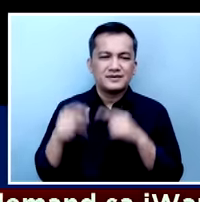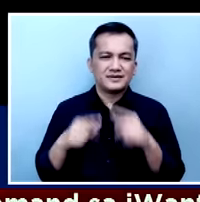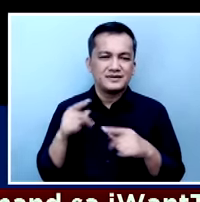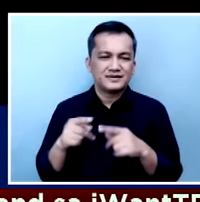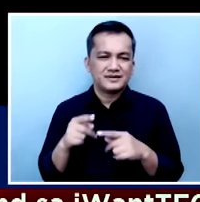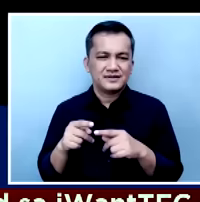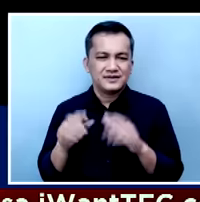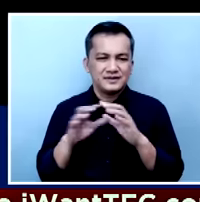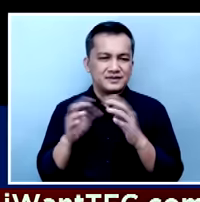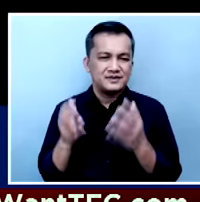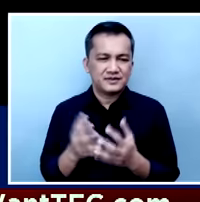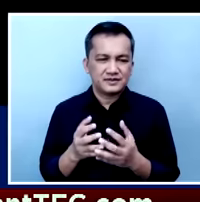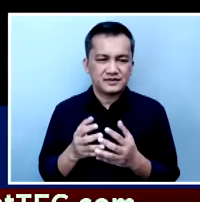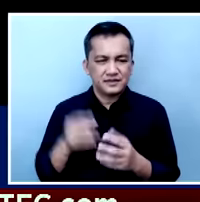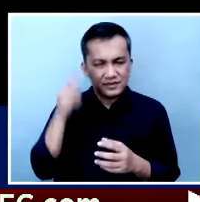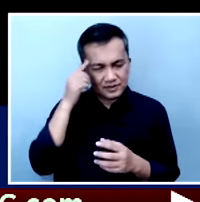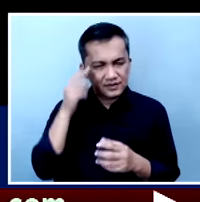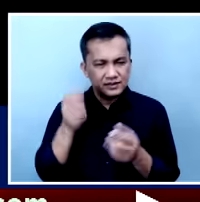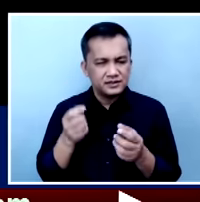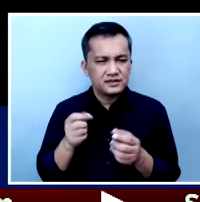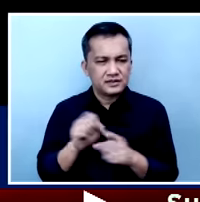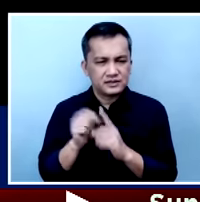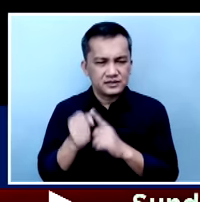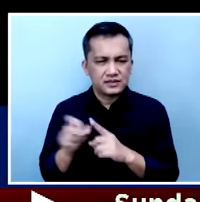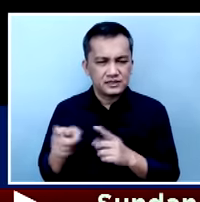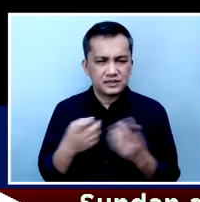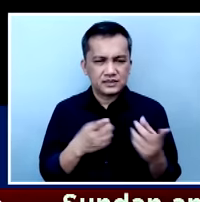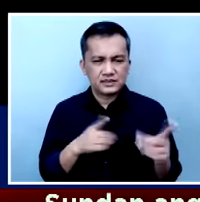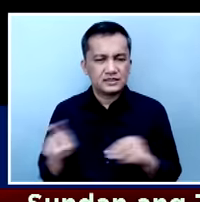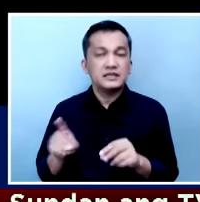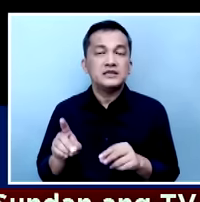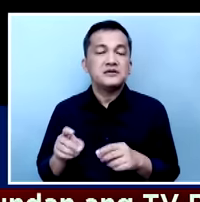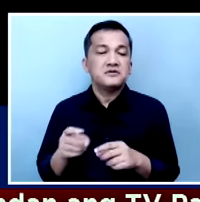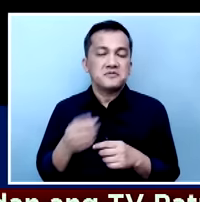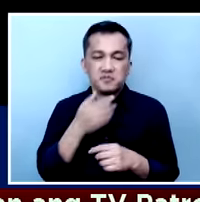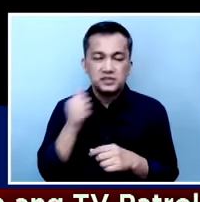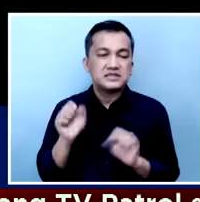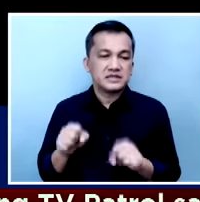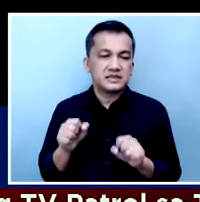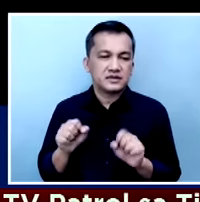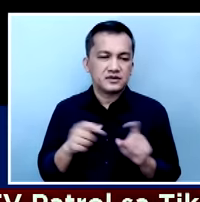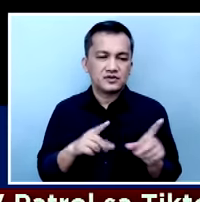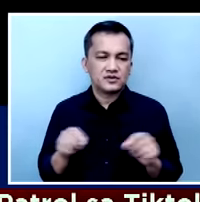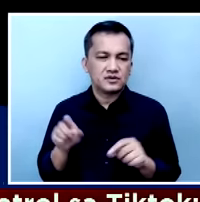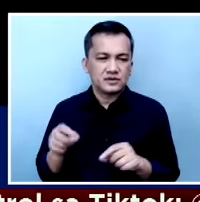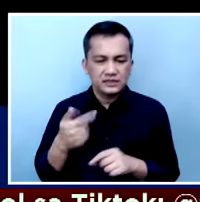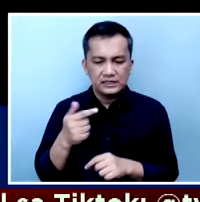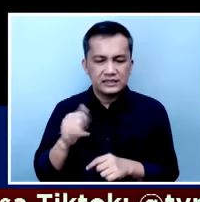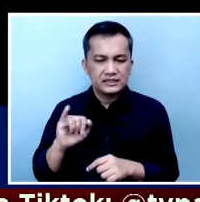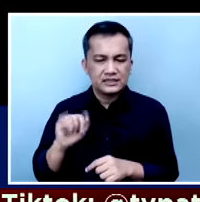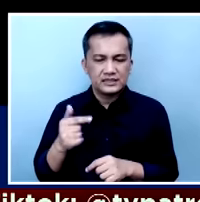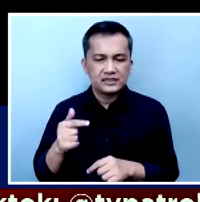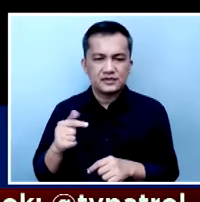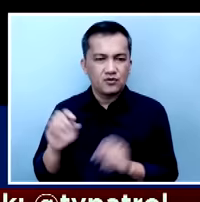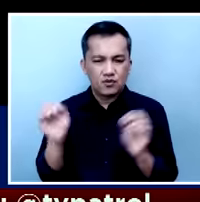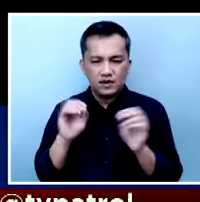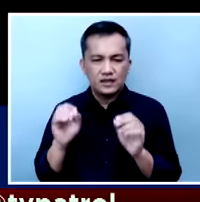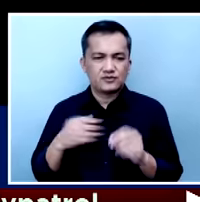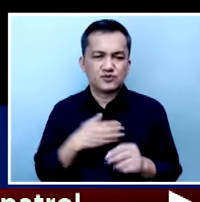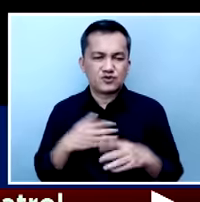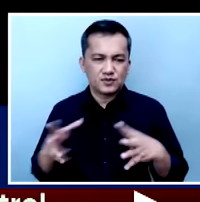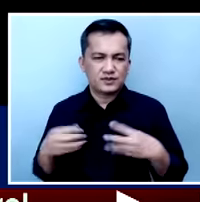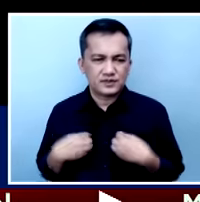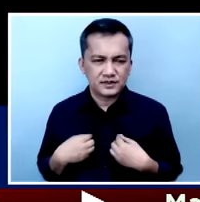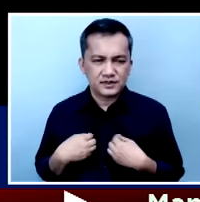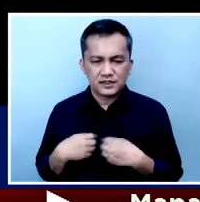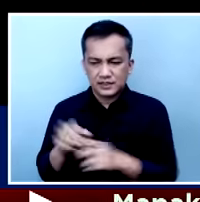the circumstances, I thought he did the best he can do because that is a gig that nobody wants to take. Para sa sikat na radio